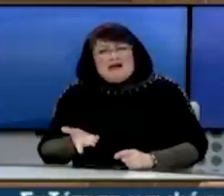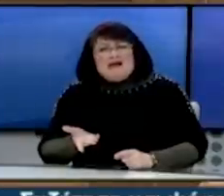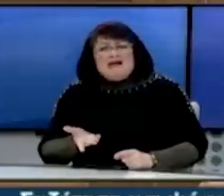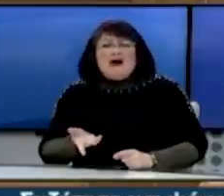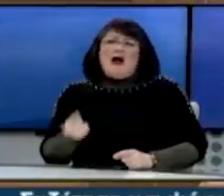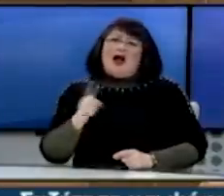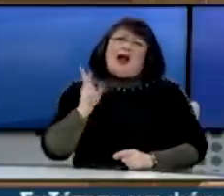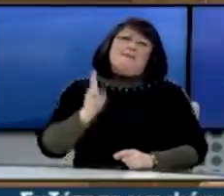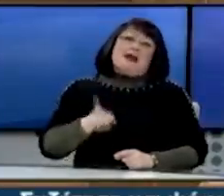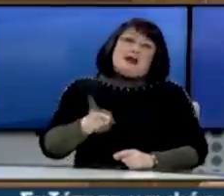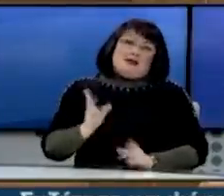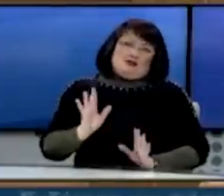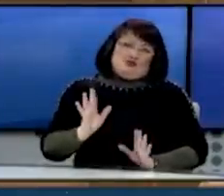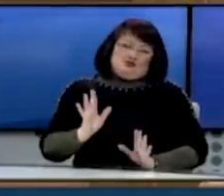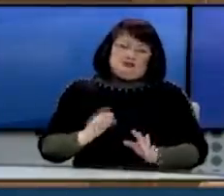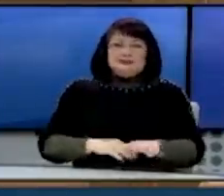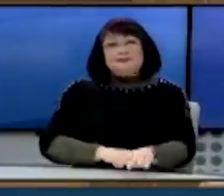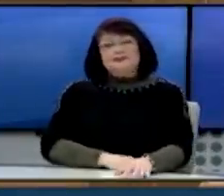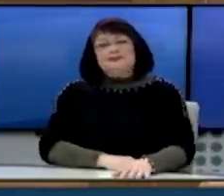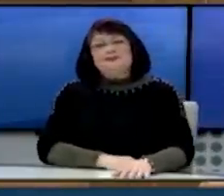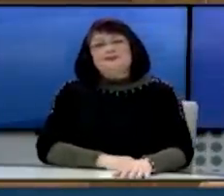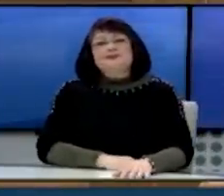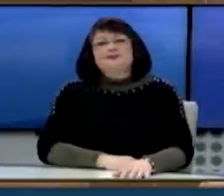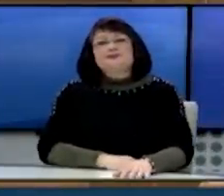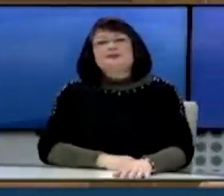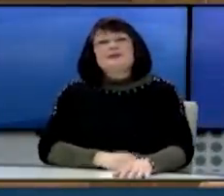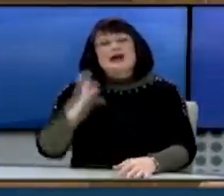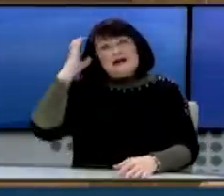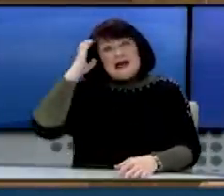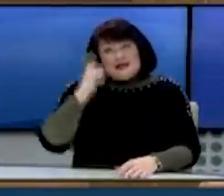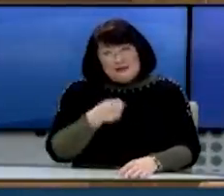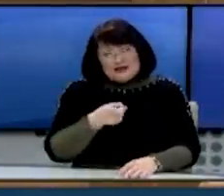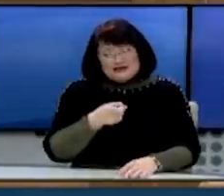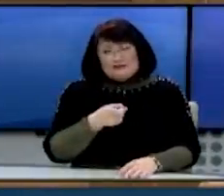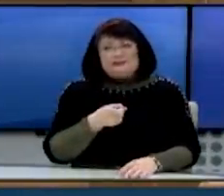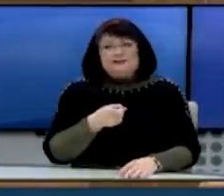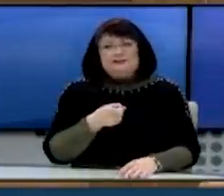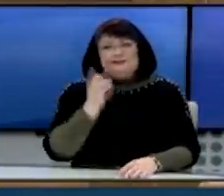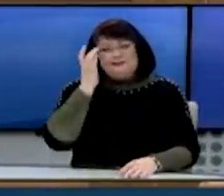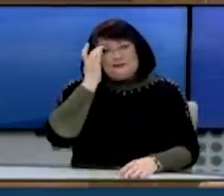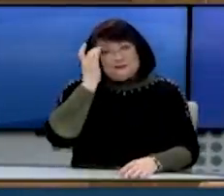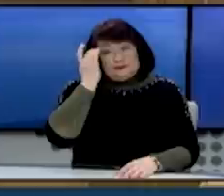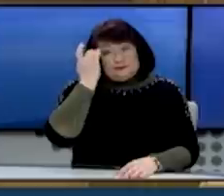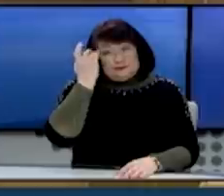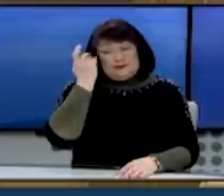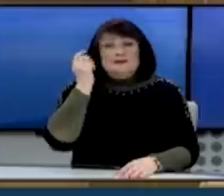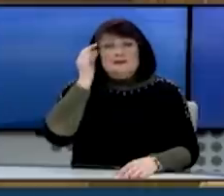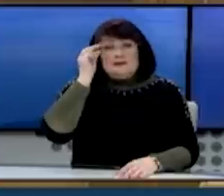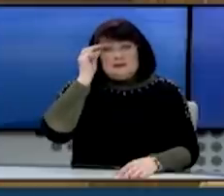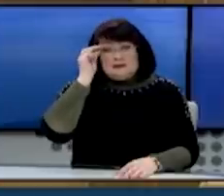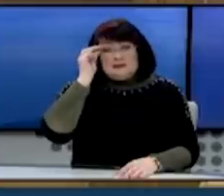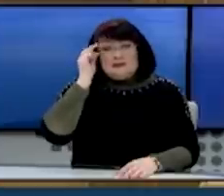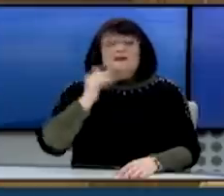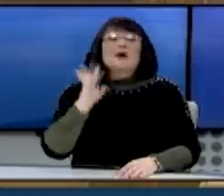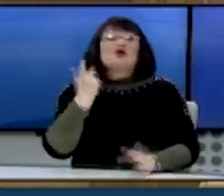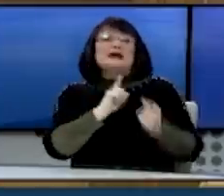άλλους επικίνδυνους παίκτες. Και θυμίζουμε το εξής. Όταν δρομολογήθηκε